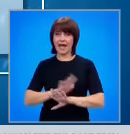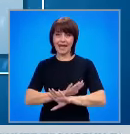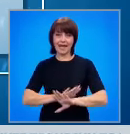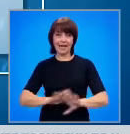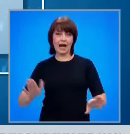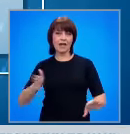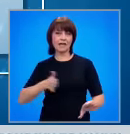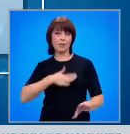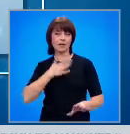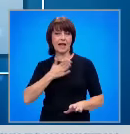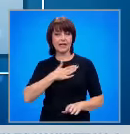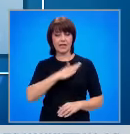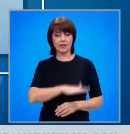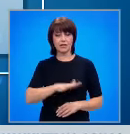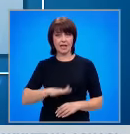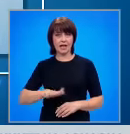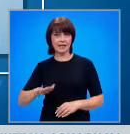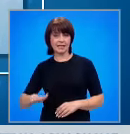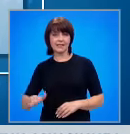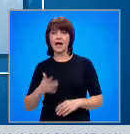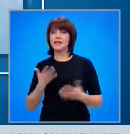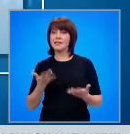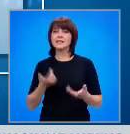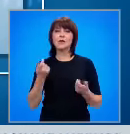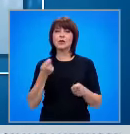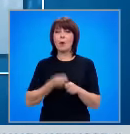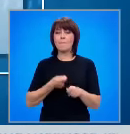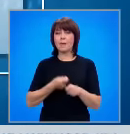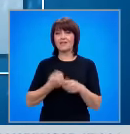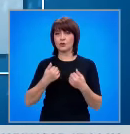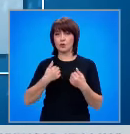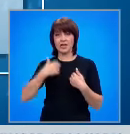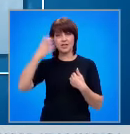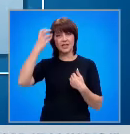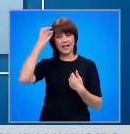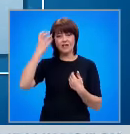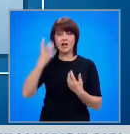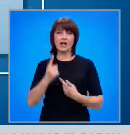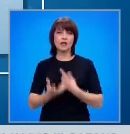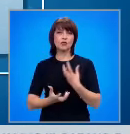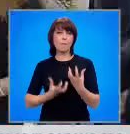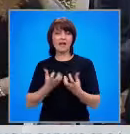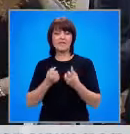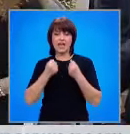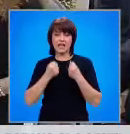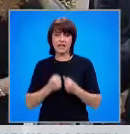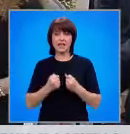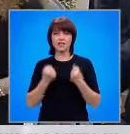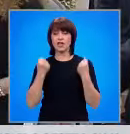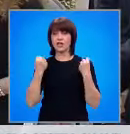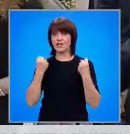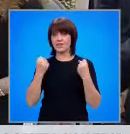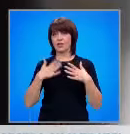в името на илюзорни цели, които правят от нашата страна парии и утежняват живота на нашите граждани.